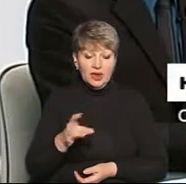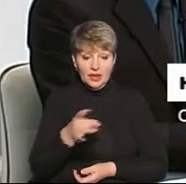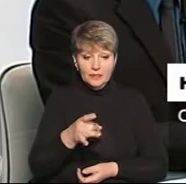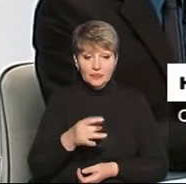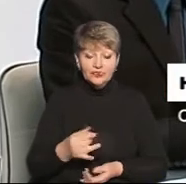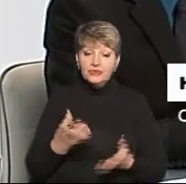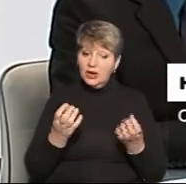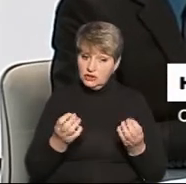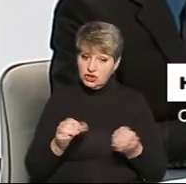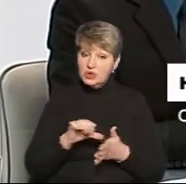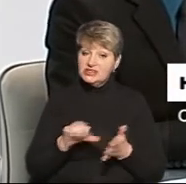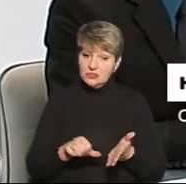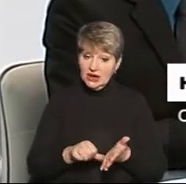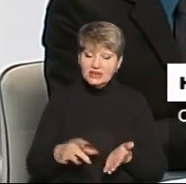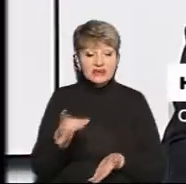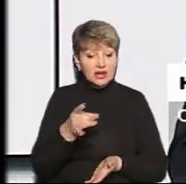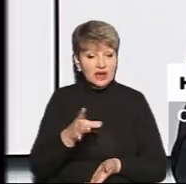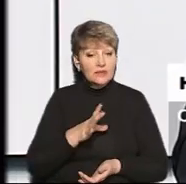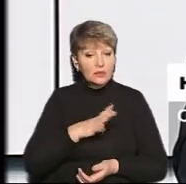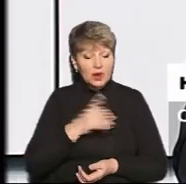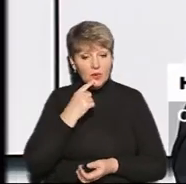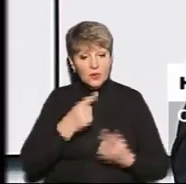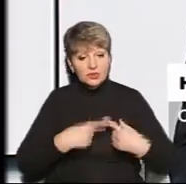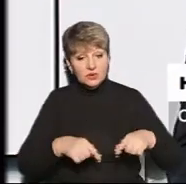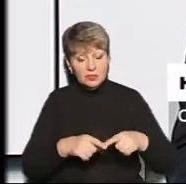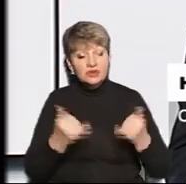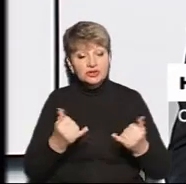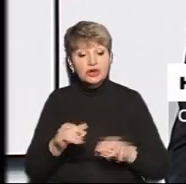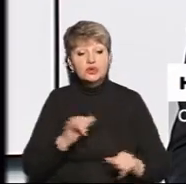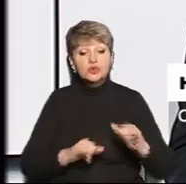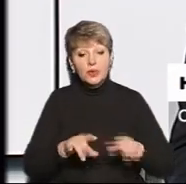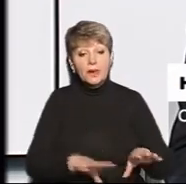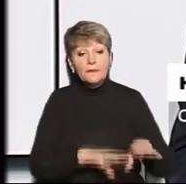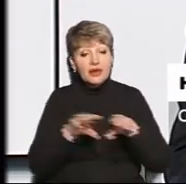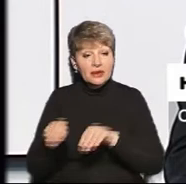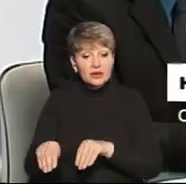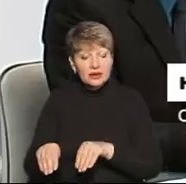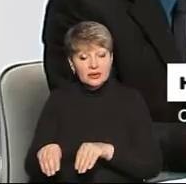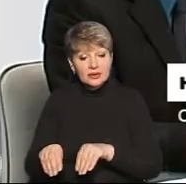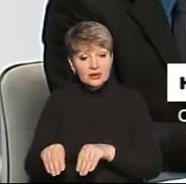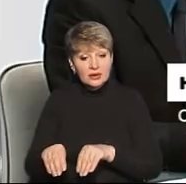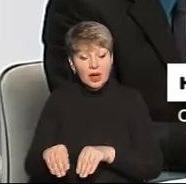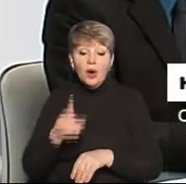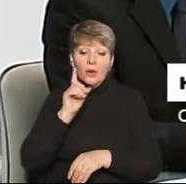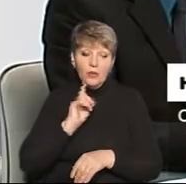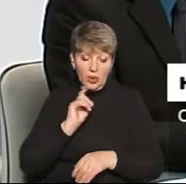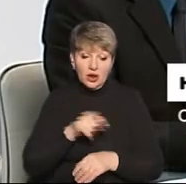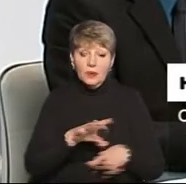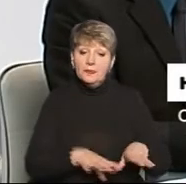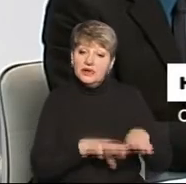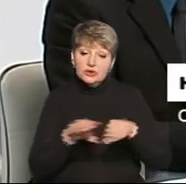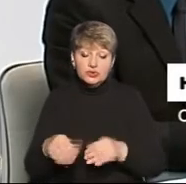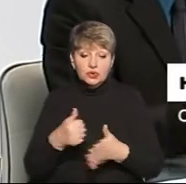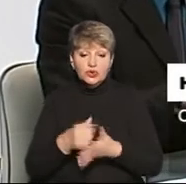Донедавна ще й Смілянський район був у червоній зоні. Де він нині? Перейшов до помаранчевої? Наразі він відноситься до помаранчевої